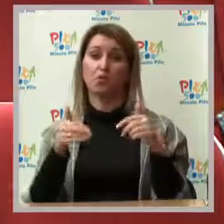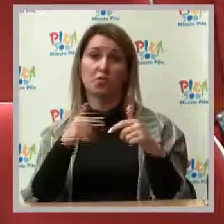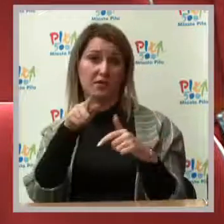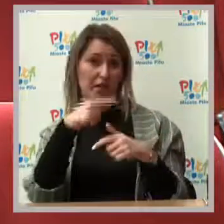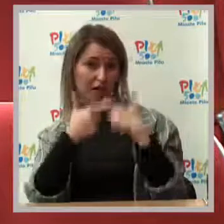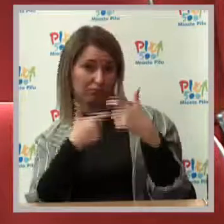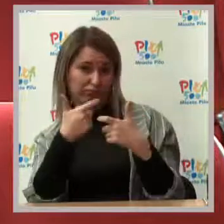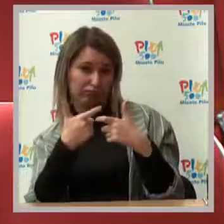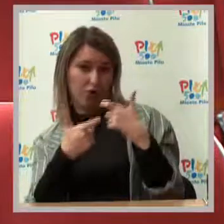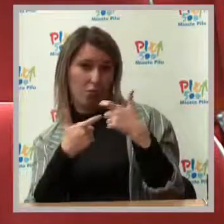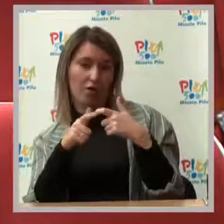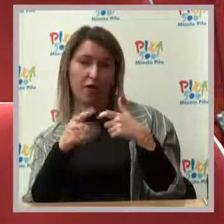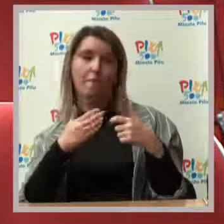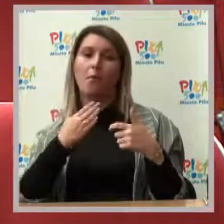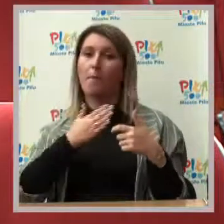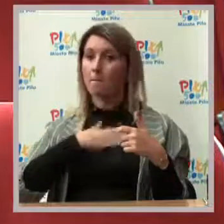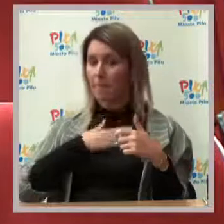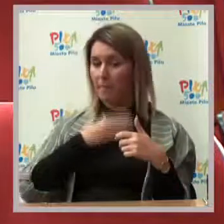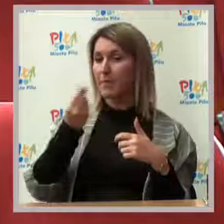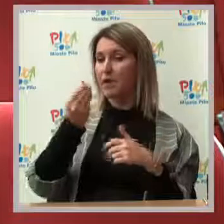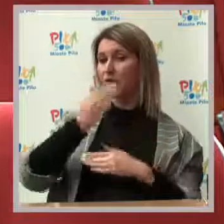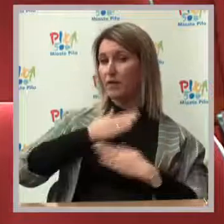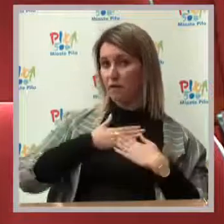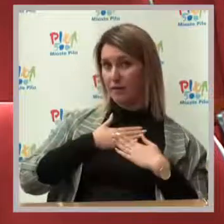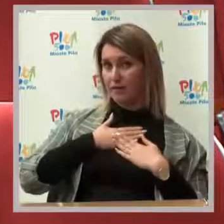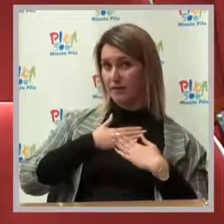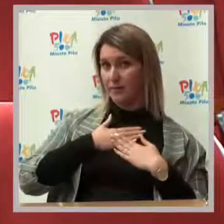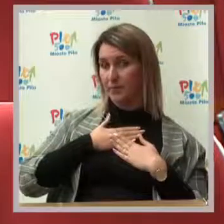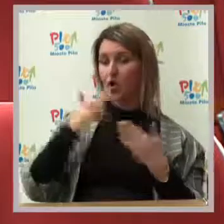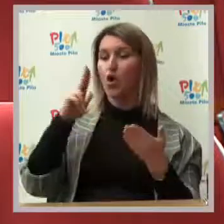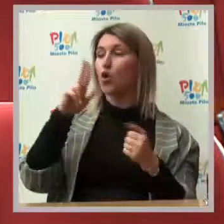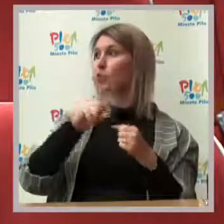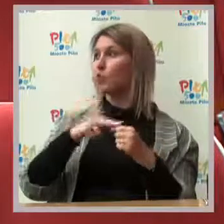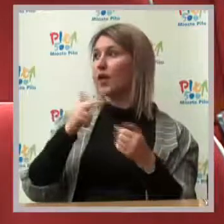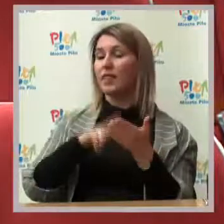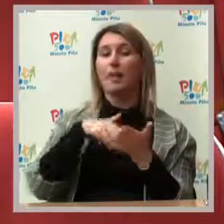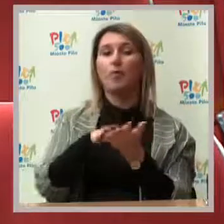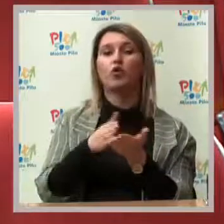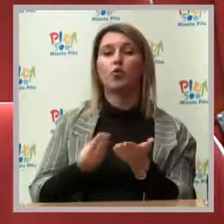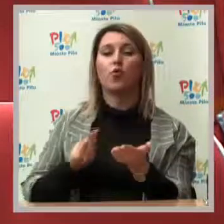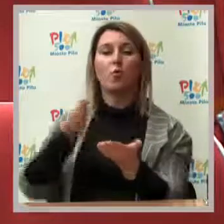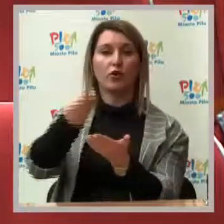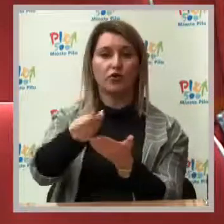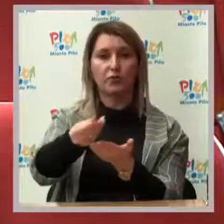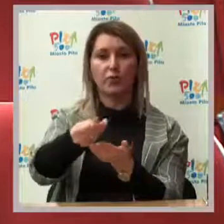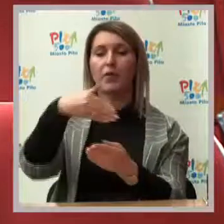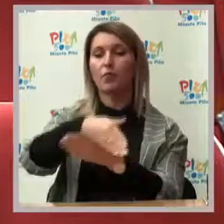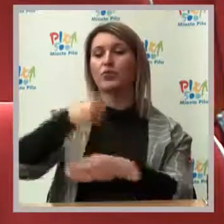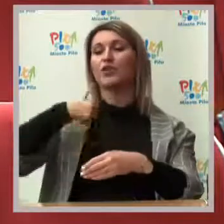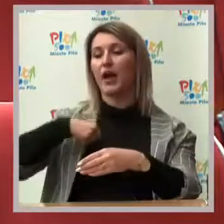dzięki temu, że mamy pieniądze własne, które wykładamy na początku w ramach realizacji projektów i dopiero